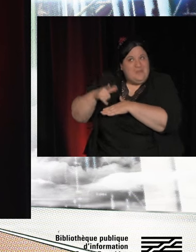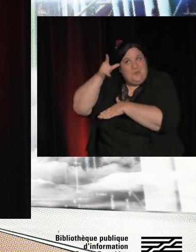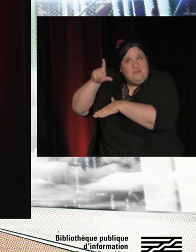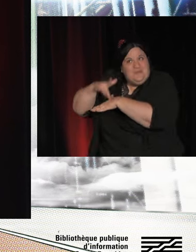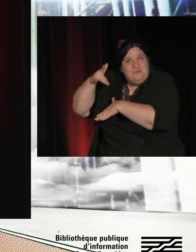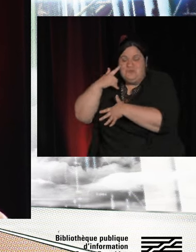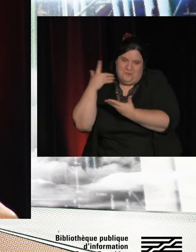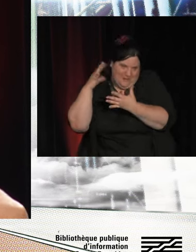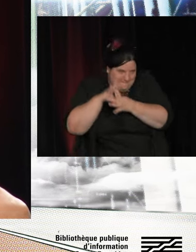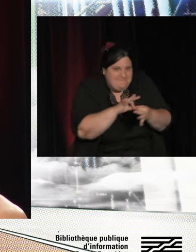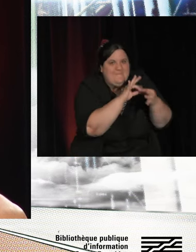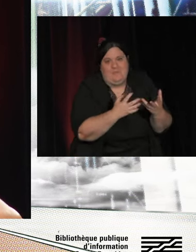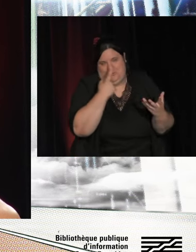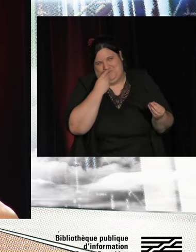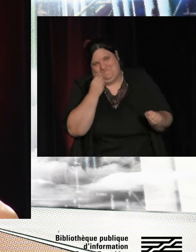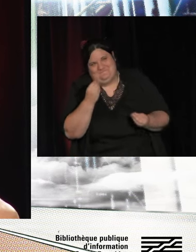petit peu spécial.